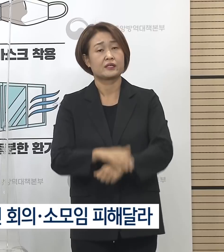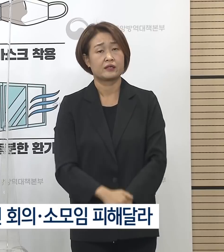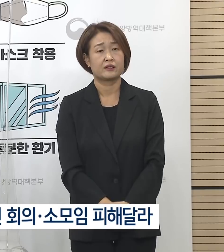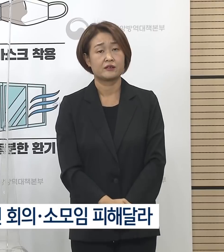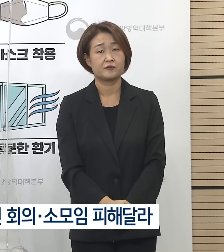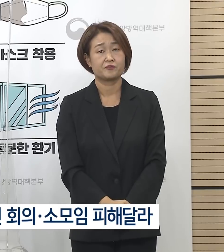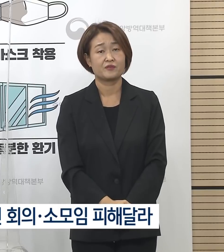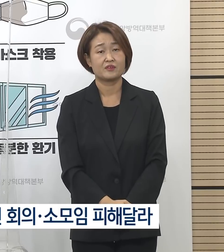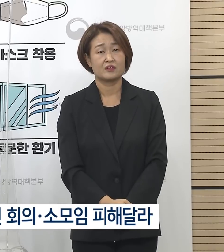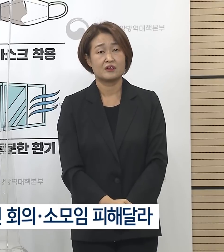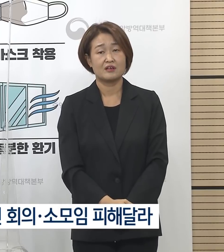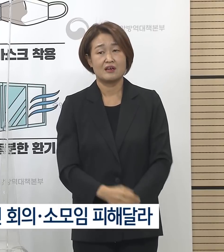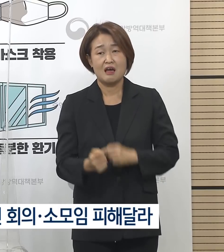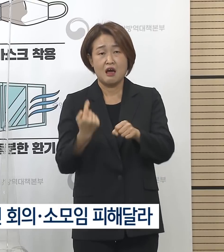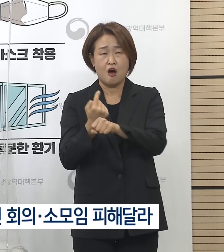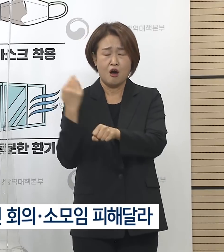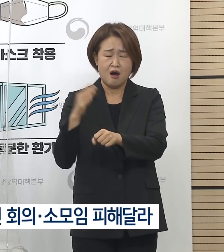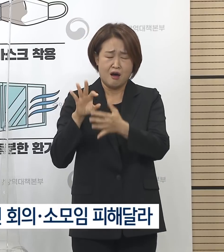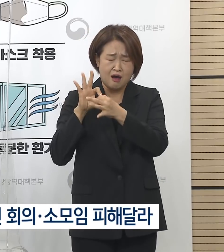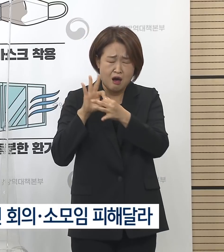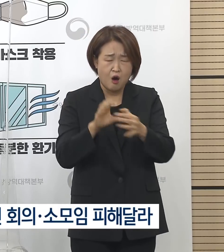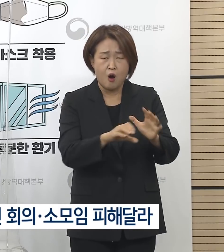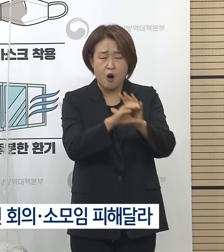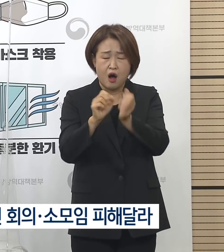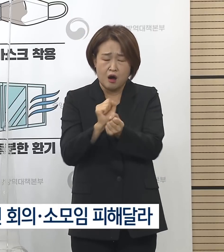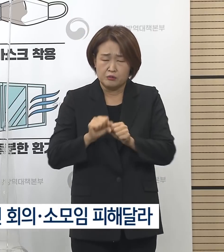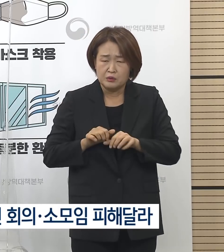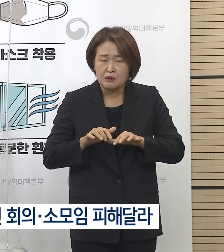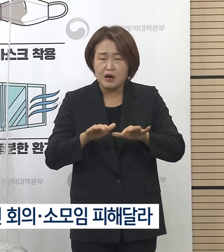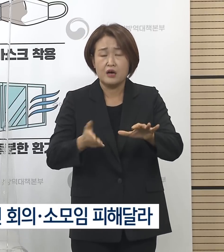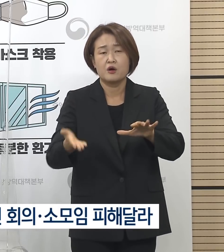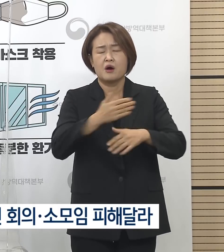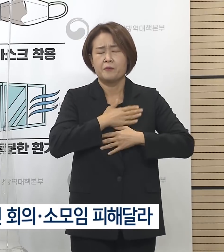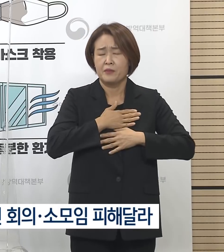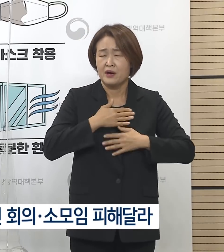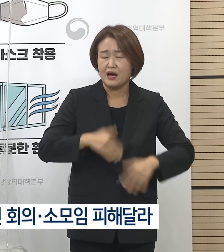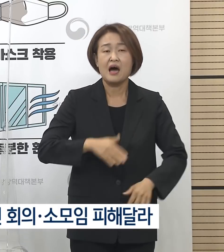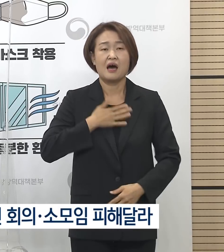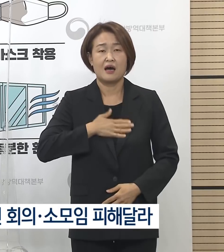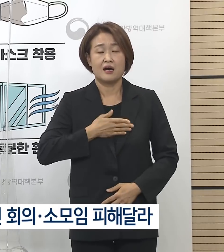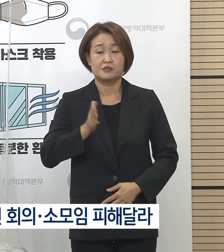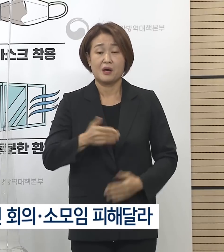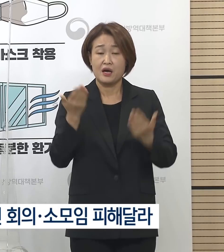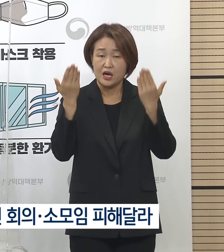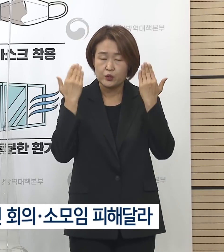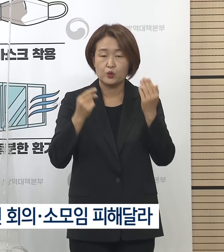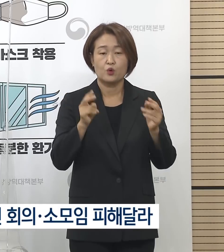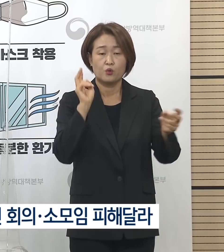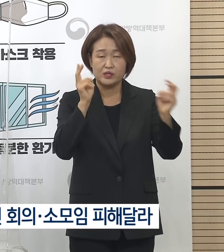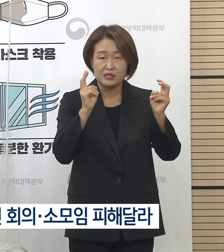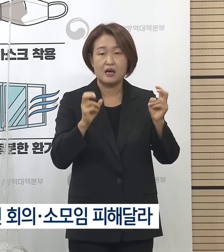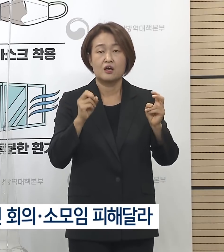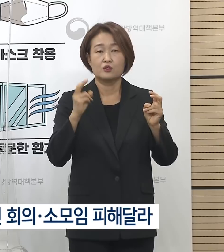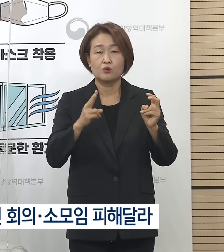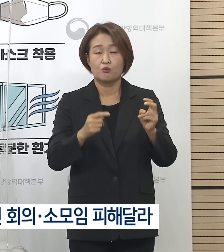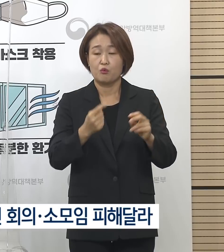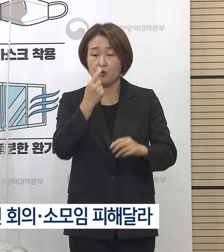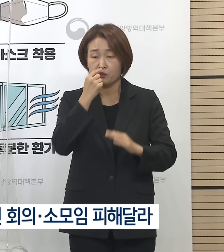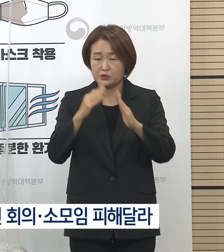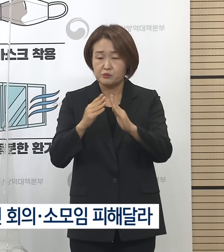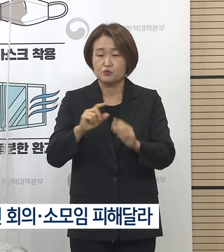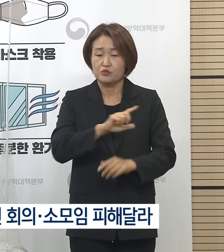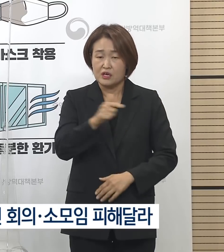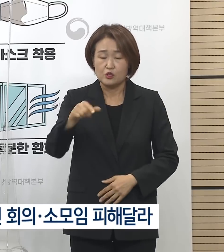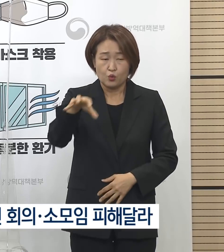장기간의 코로나 유행으로 많이 지치셨지만 소중한 가정, 학교, 직장, 다중이용시설을 안전하게